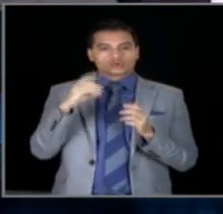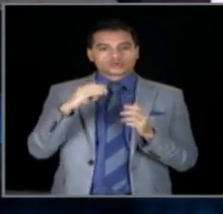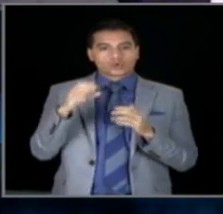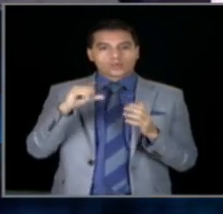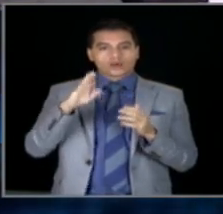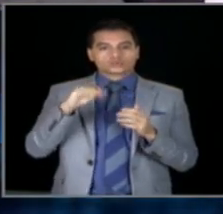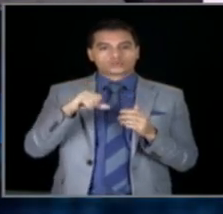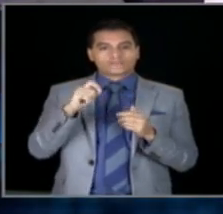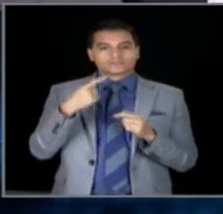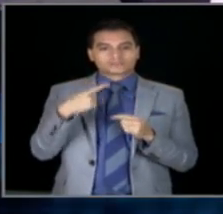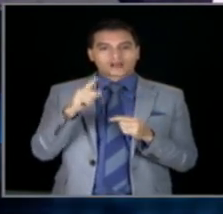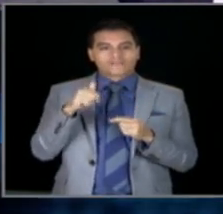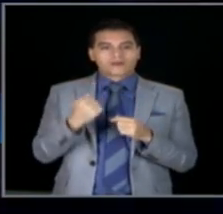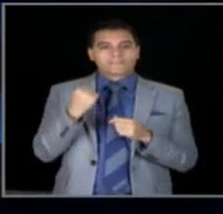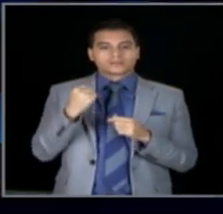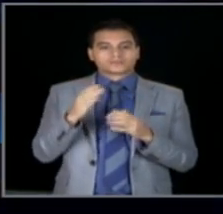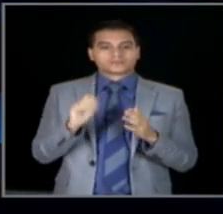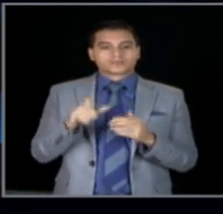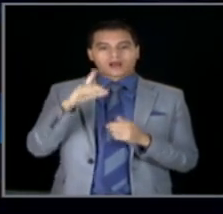صح. حصل البطل صالح سليمان.